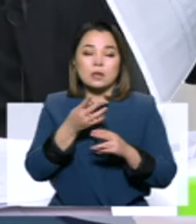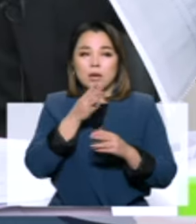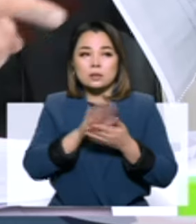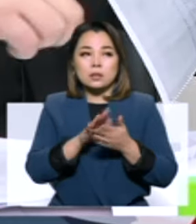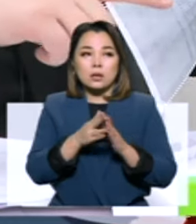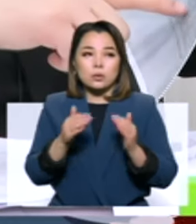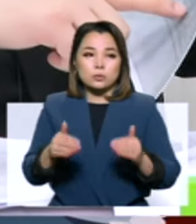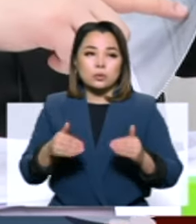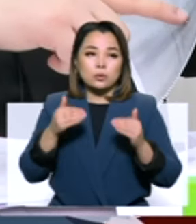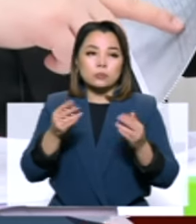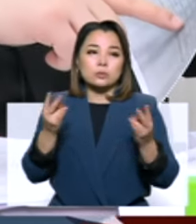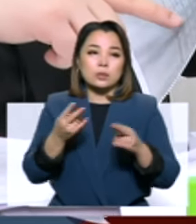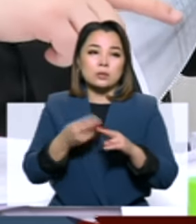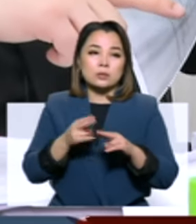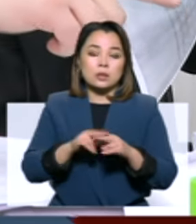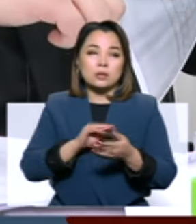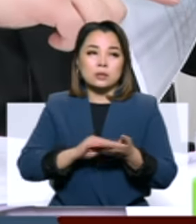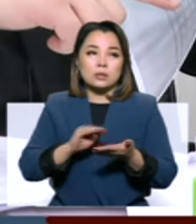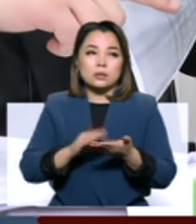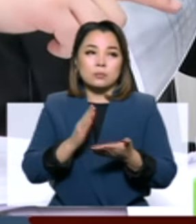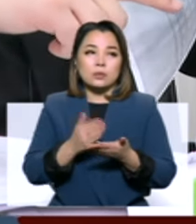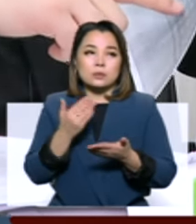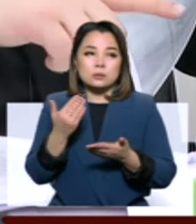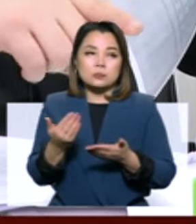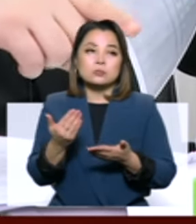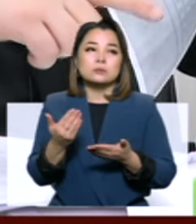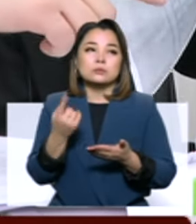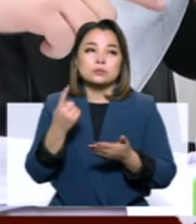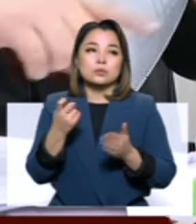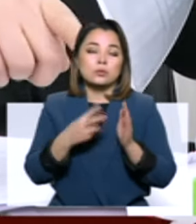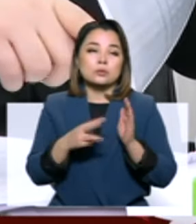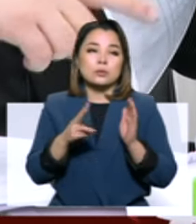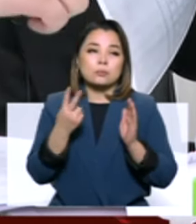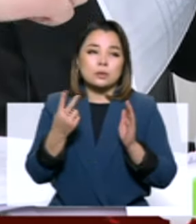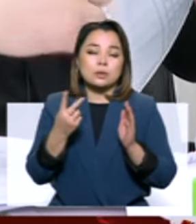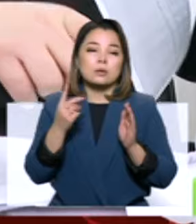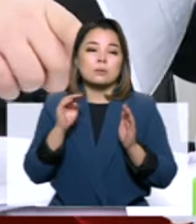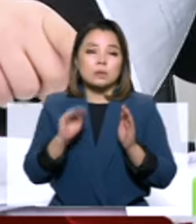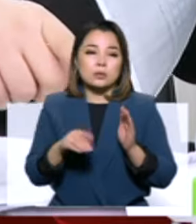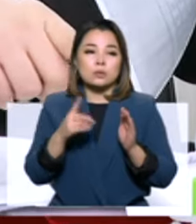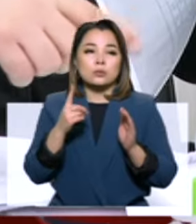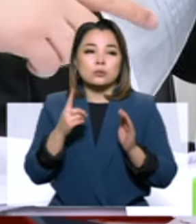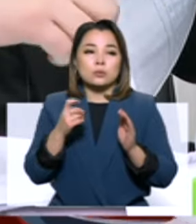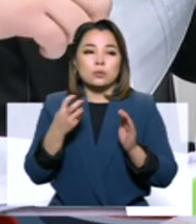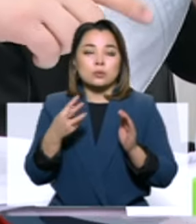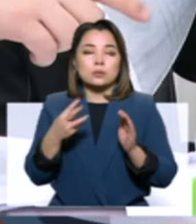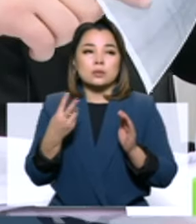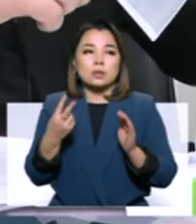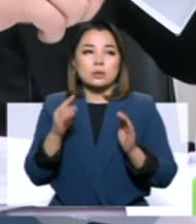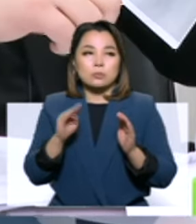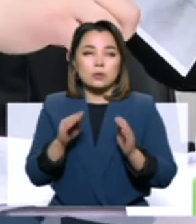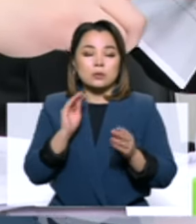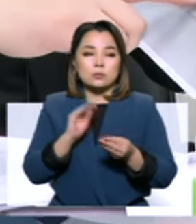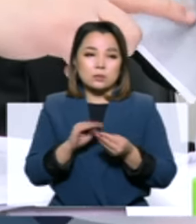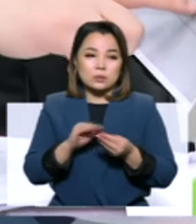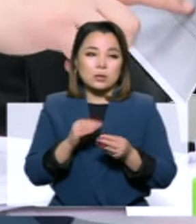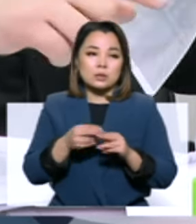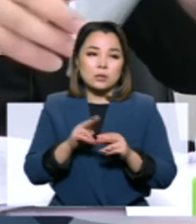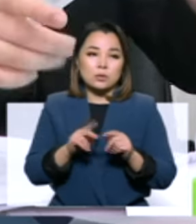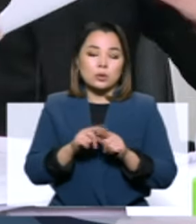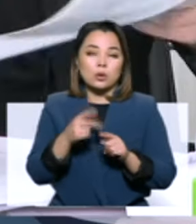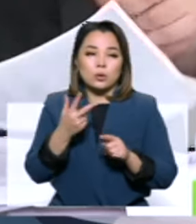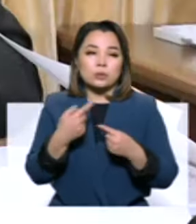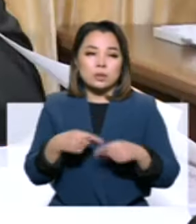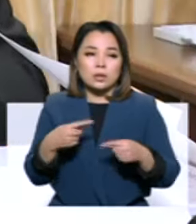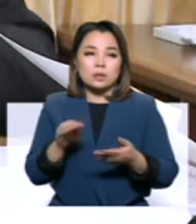көтерілу керек қой. Сөйтсе оларда міне жазған 131 мыңға барады, 132 мыңға барады, 132 667-ге барады деп. Үшеуін үш түрлі